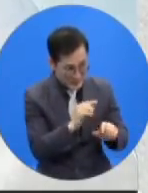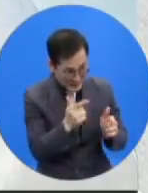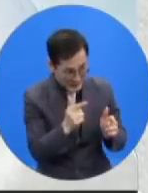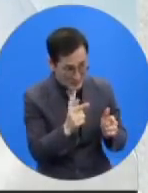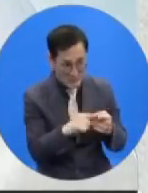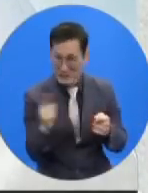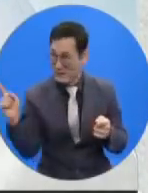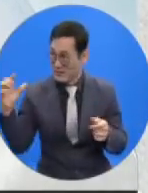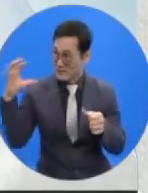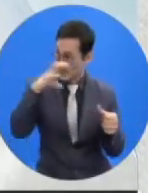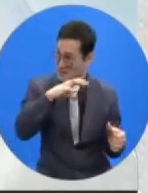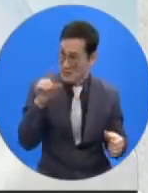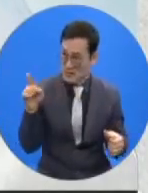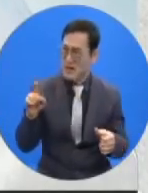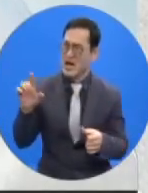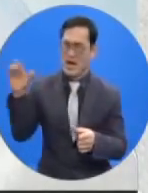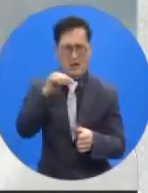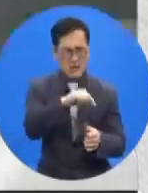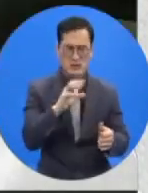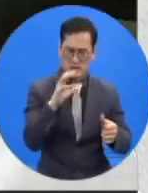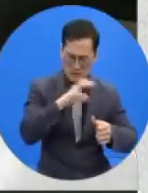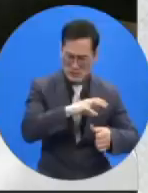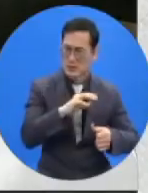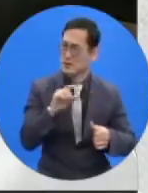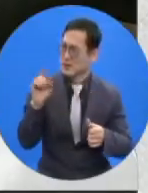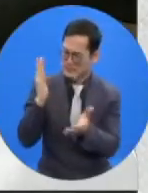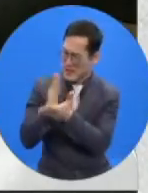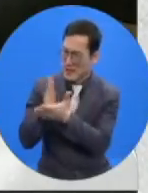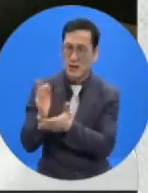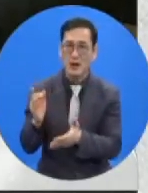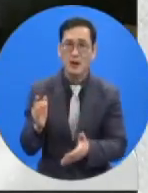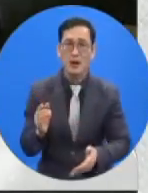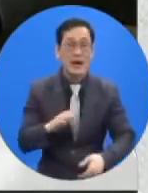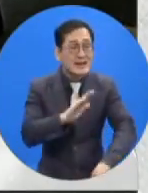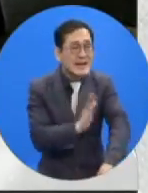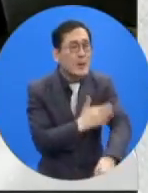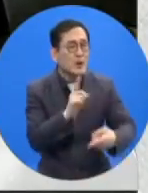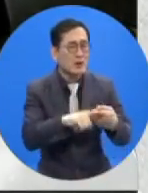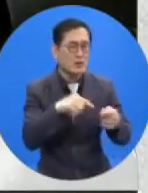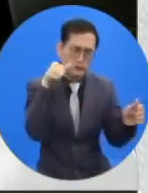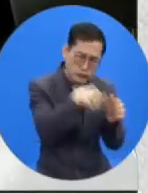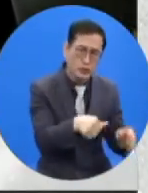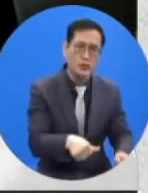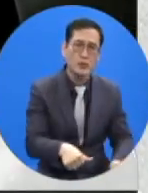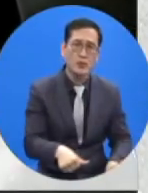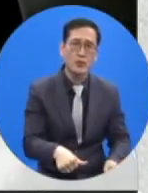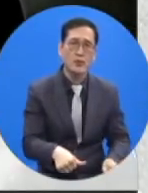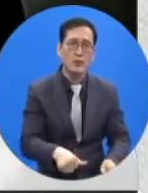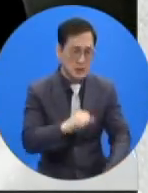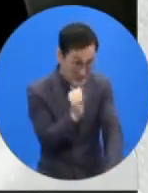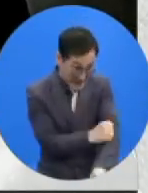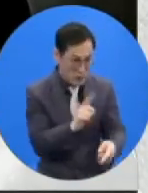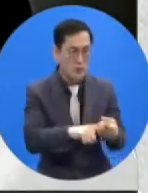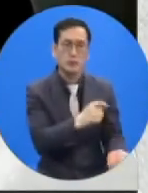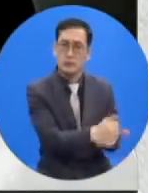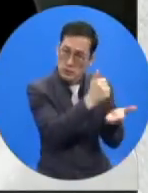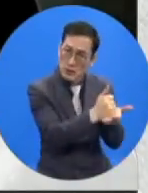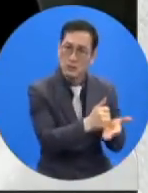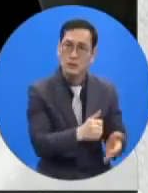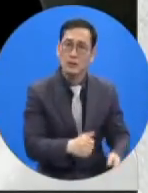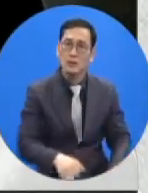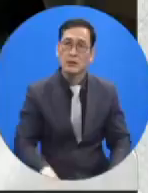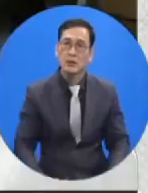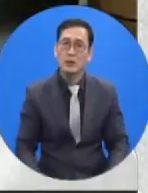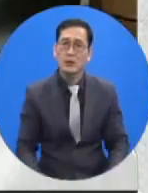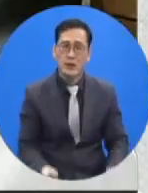것은 잘했다, 상대방이라도 잘한 것은 잘했다고 얘기를 해주고 그것과 다른 차원에서 잘못했던 건 또 잘못했다고 지적하고 이게 좀